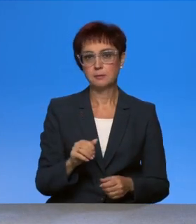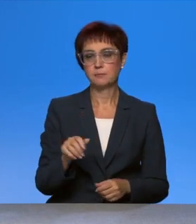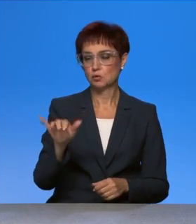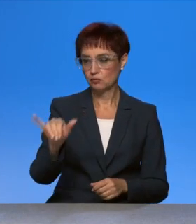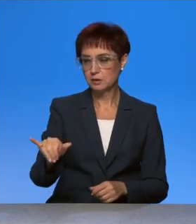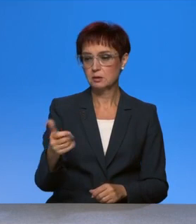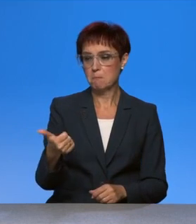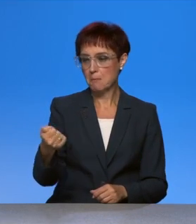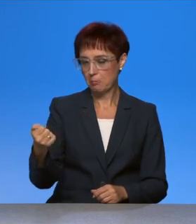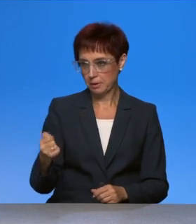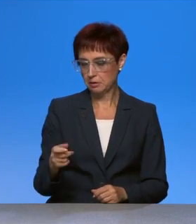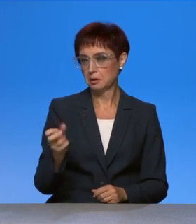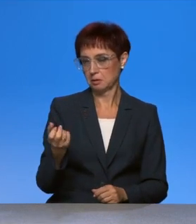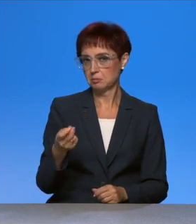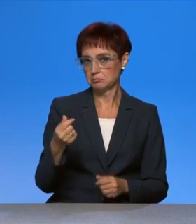подарки?